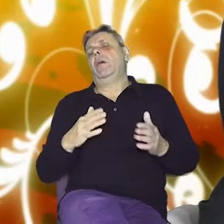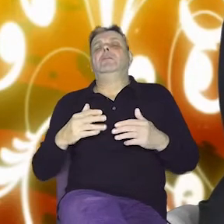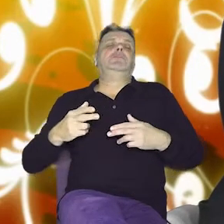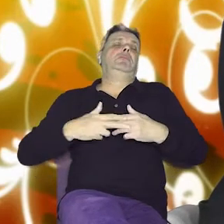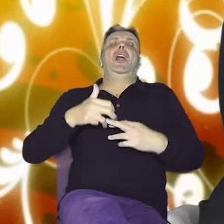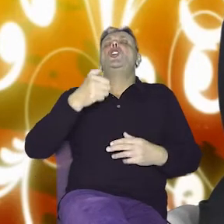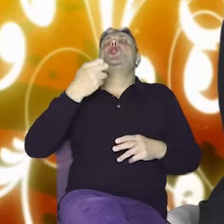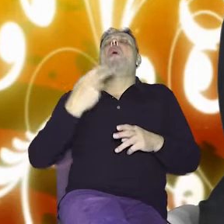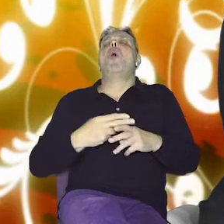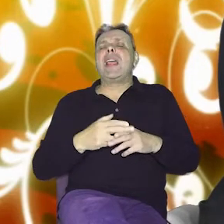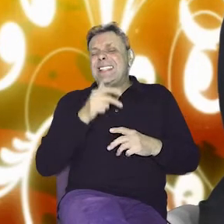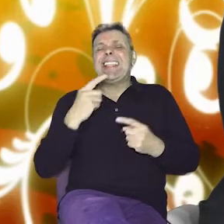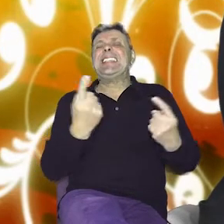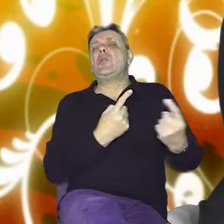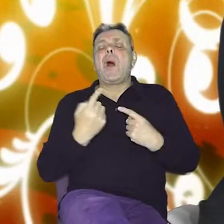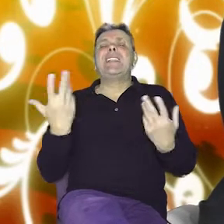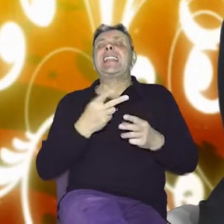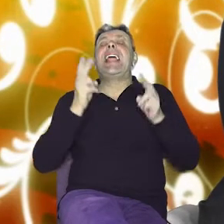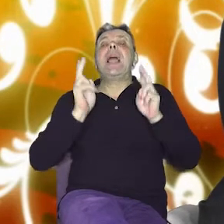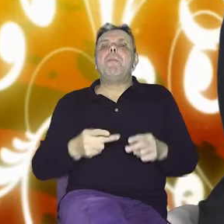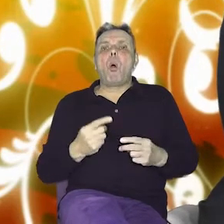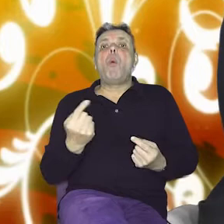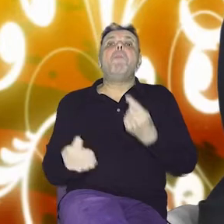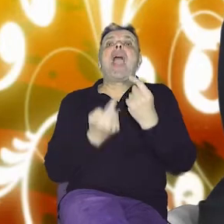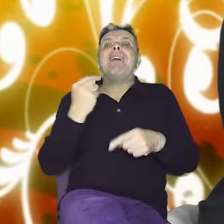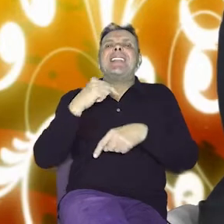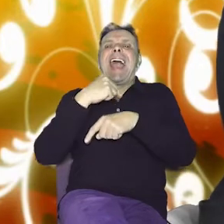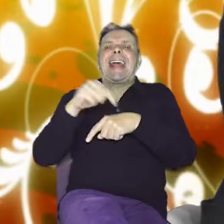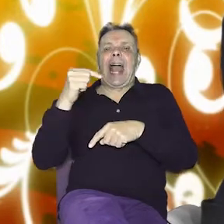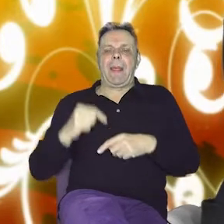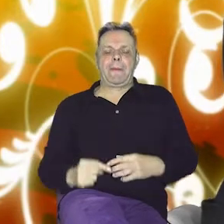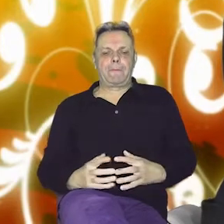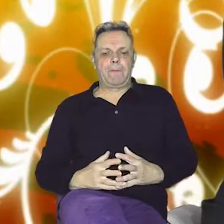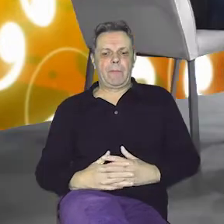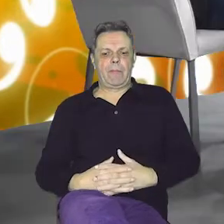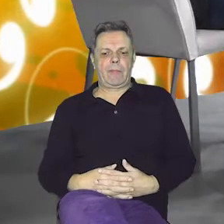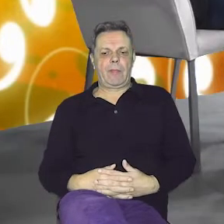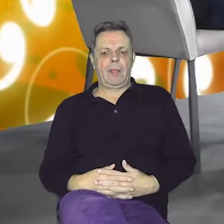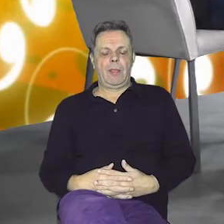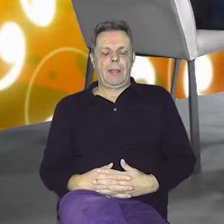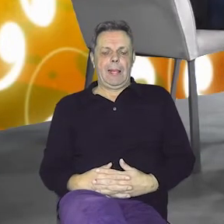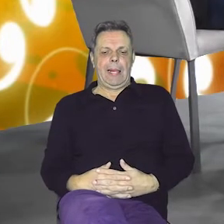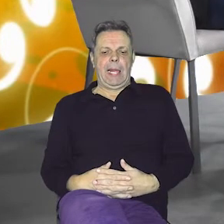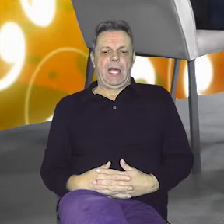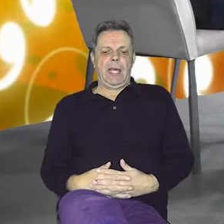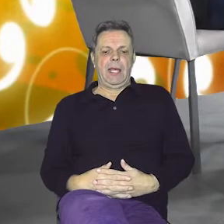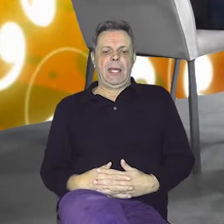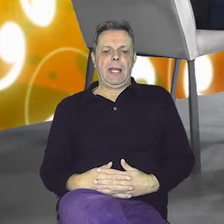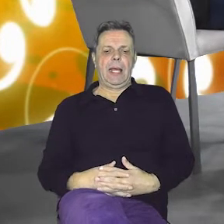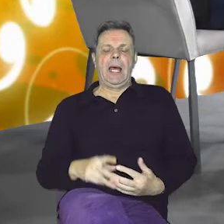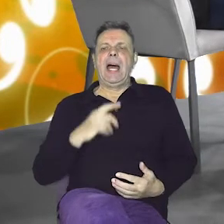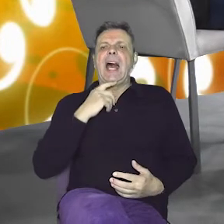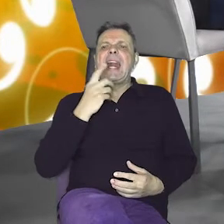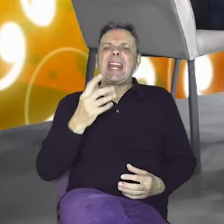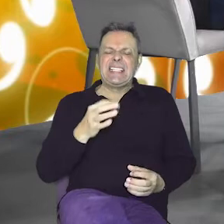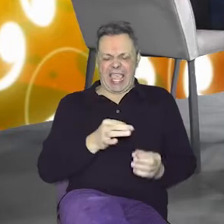100-tinjak bolesti i stanja gdje se mogu javiti rane. Ne pričati mi obzirom, reći kad govorimo, vi ste spomenuli